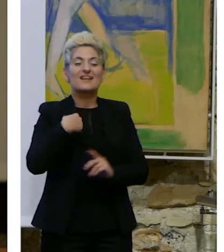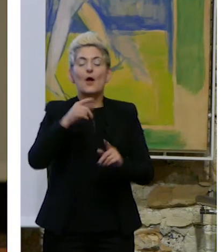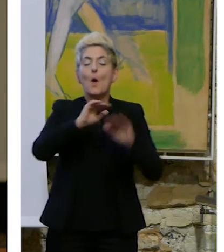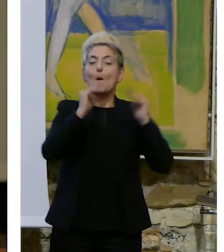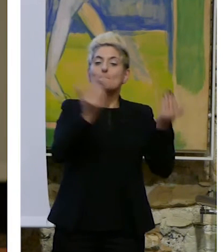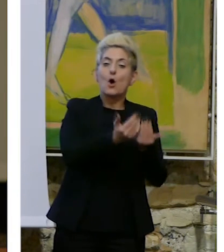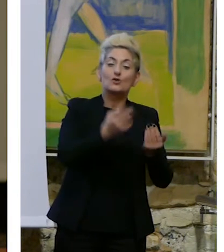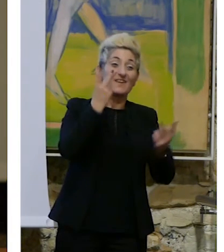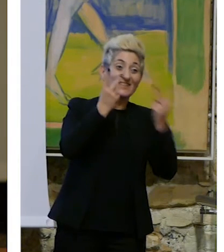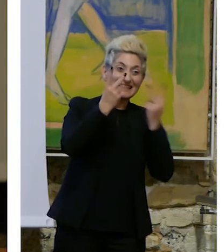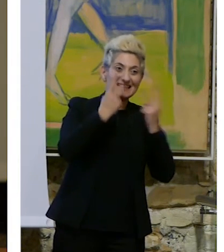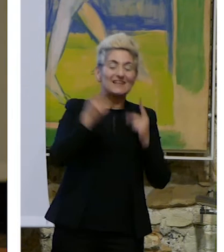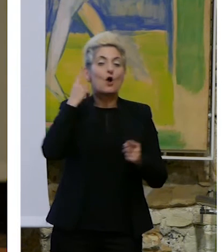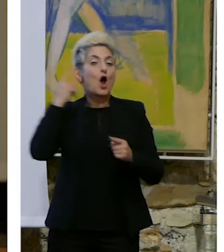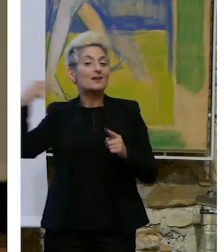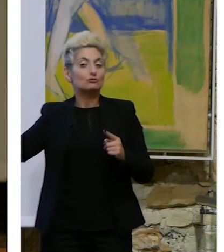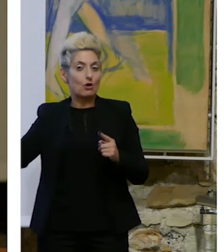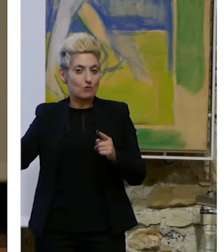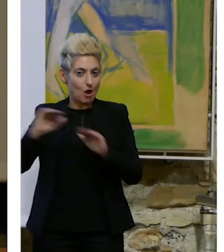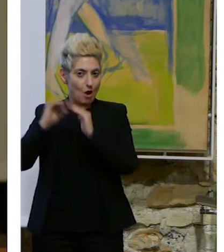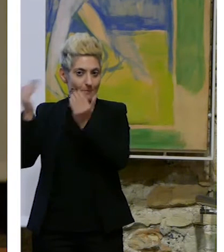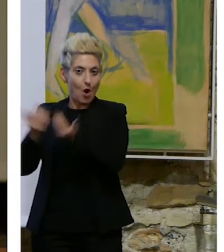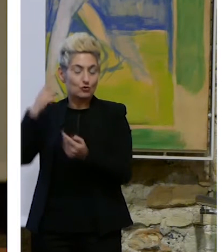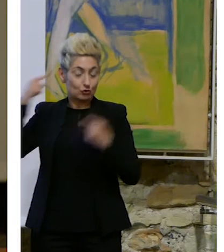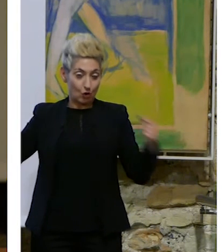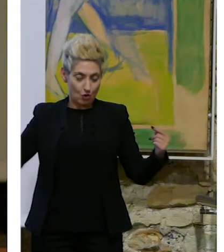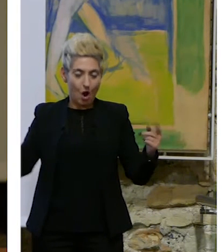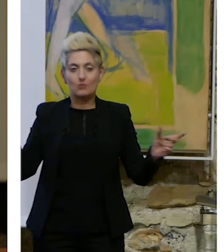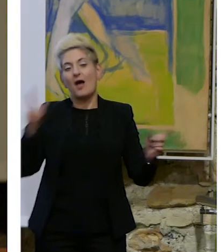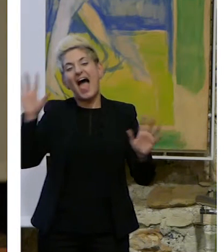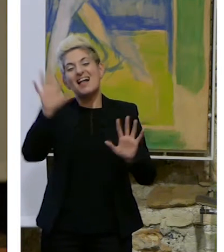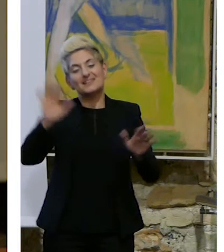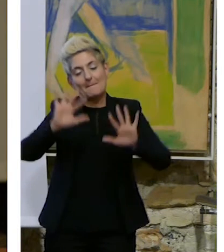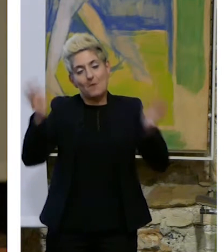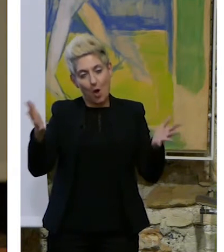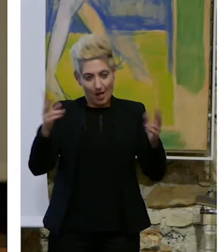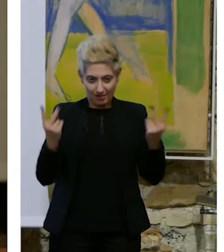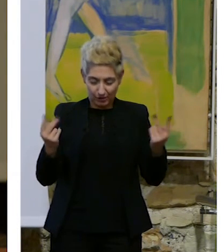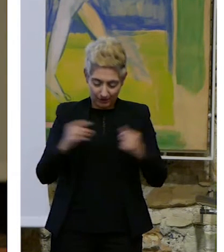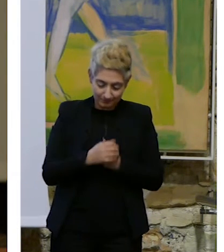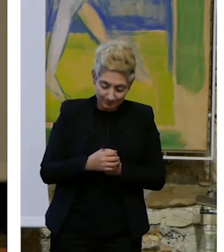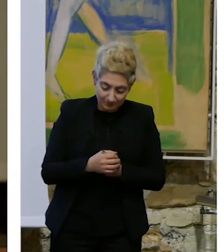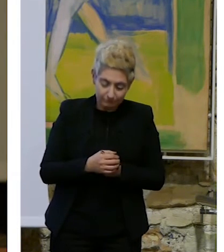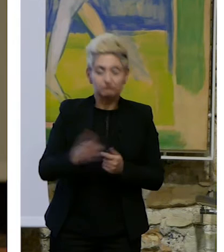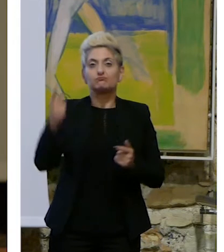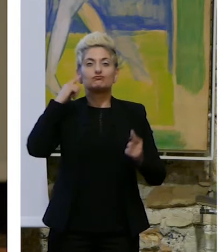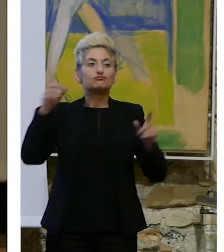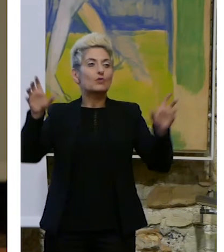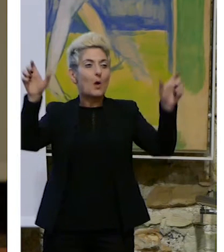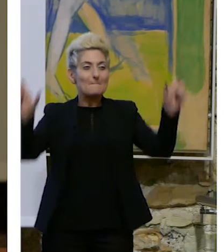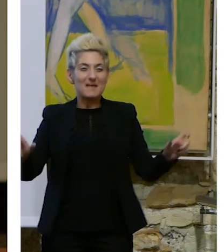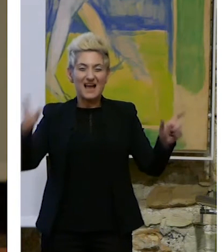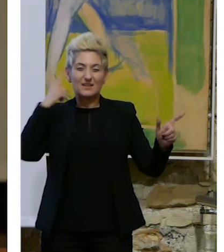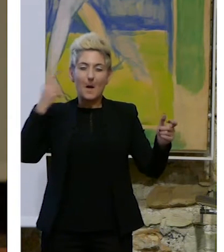al mondo del sonoro. Se adesso in questa sala noi avessimo uno di quegli impianti stereofonici